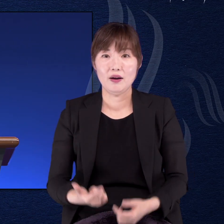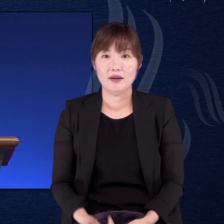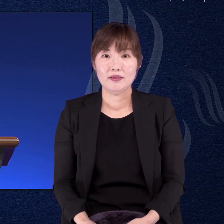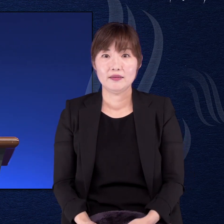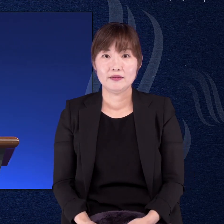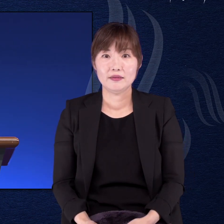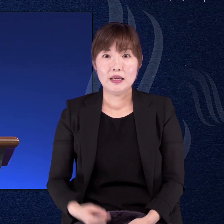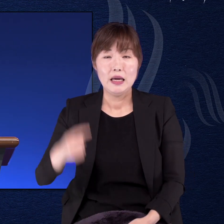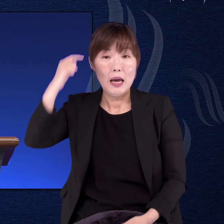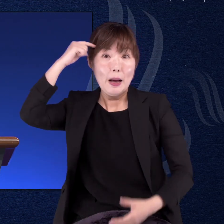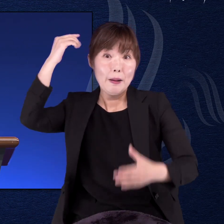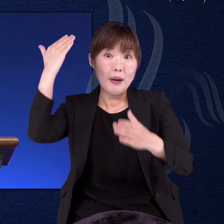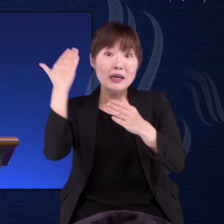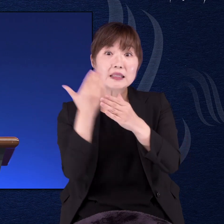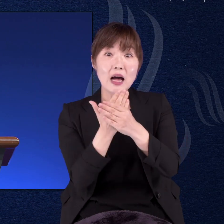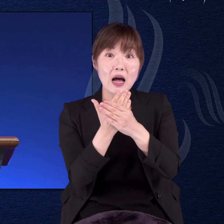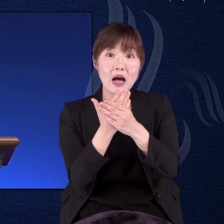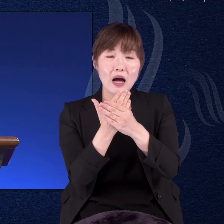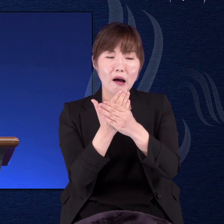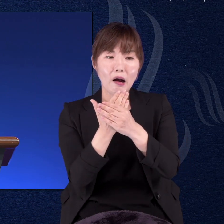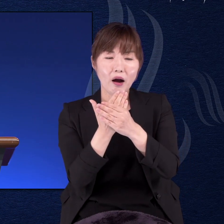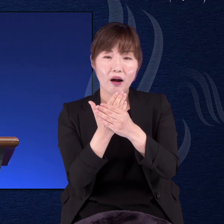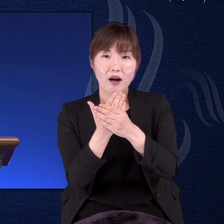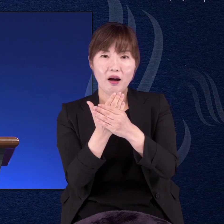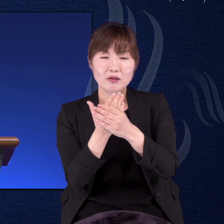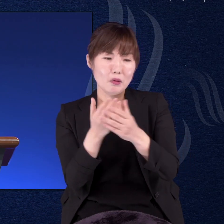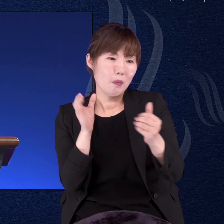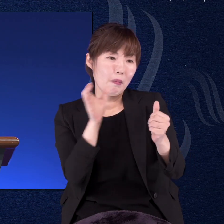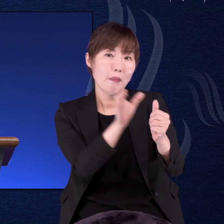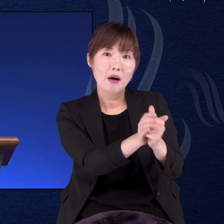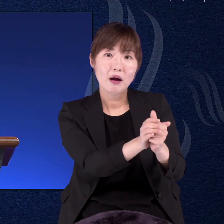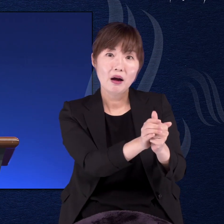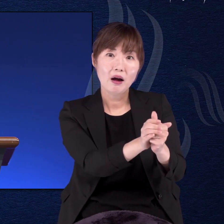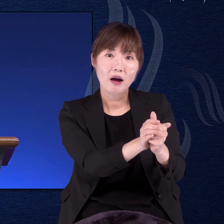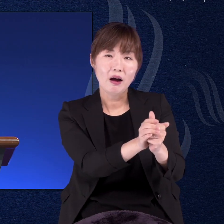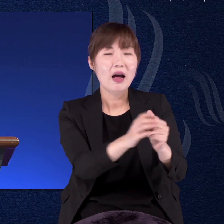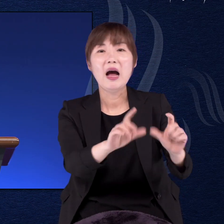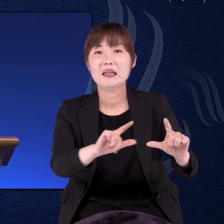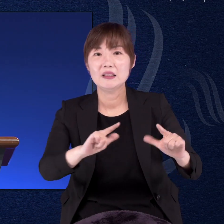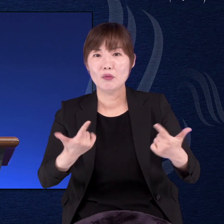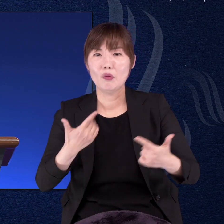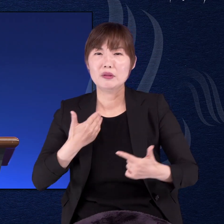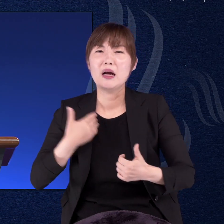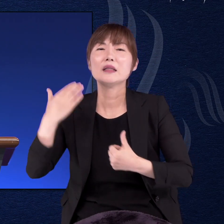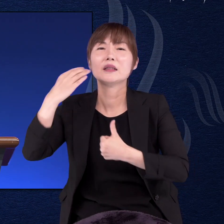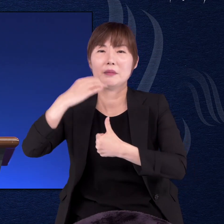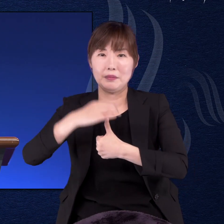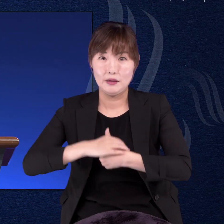자녀를 키우면서 많이 후회하시고 또 힘들기도 하신 순간 당연히 있다고 하세요.